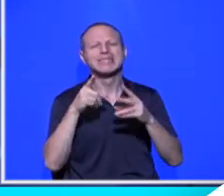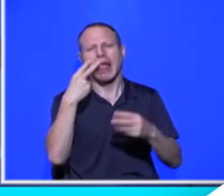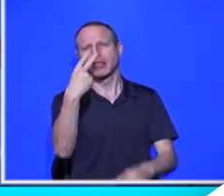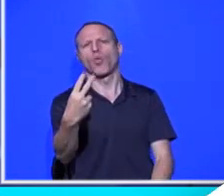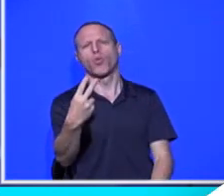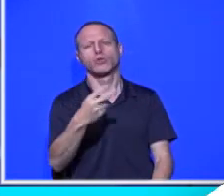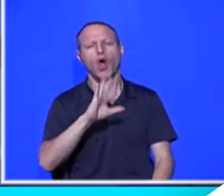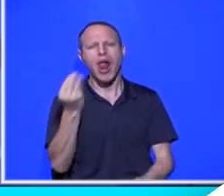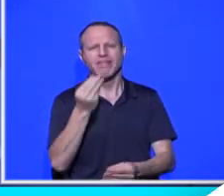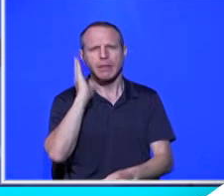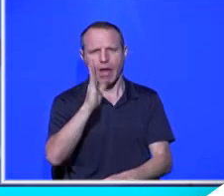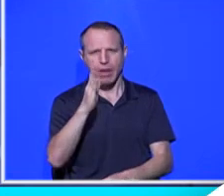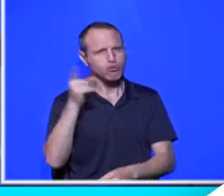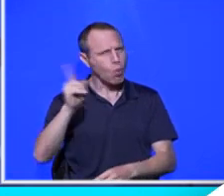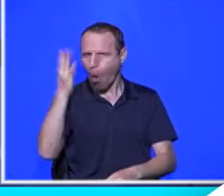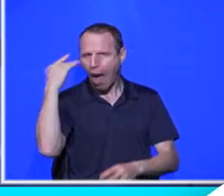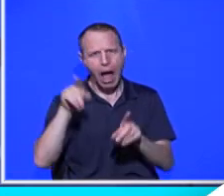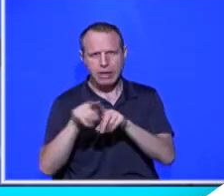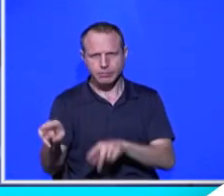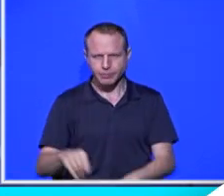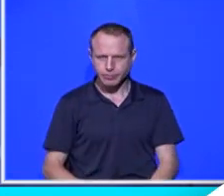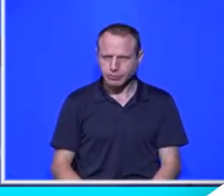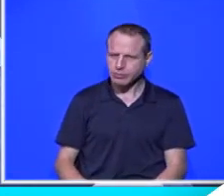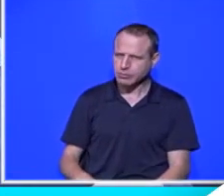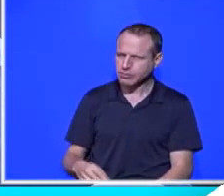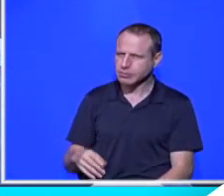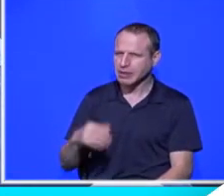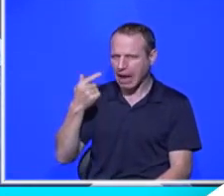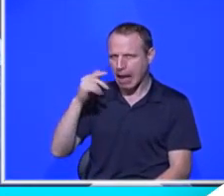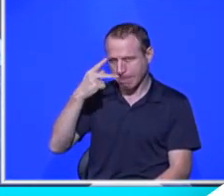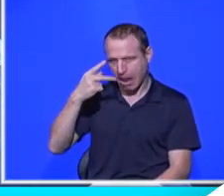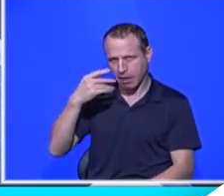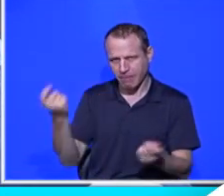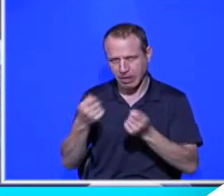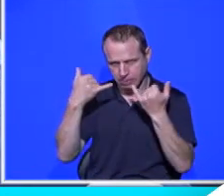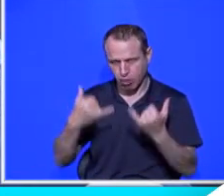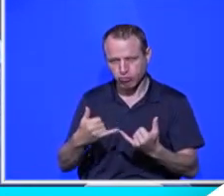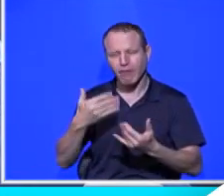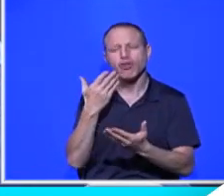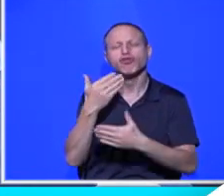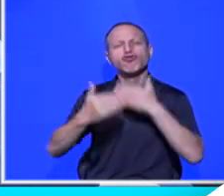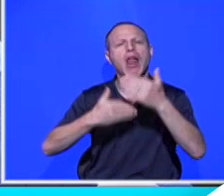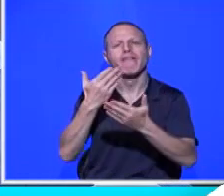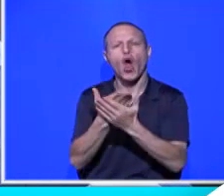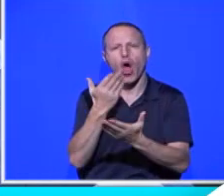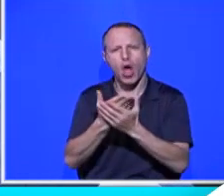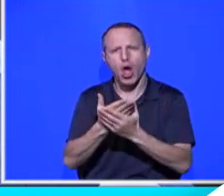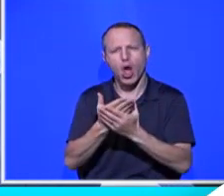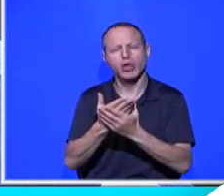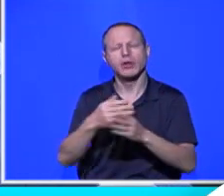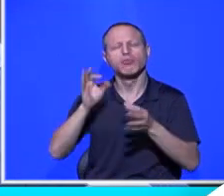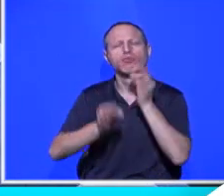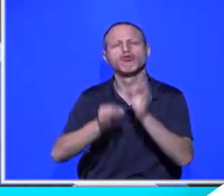כל הדברים הרעים, כשהוא לא היה כזה. אגב, גיא פלג מפרסם עכשיו ששלב ההוכחות במשפט נתניהו